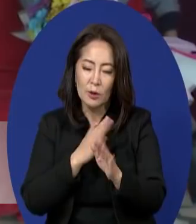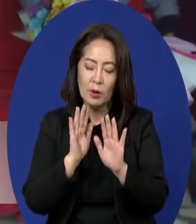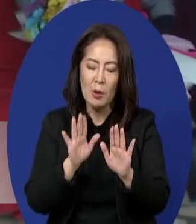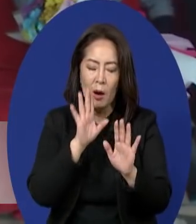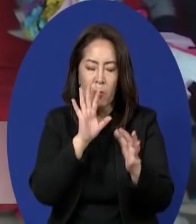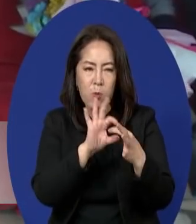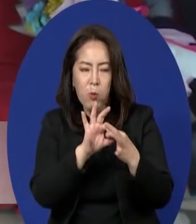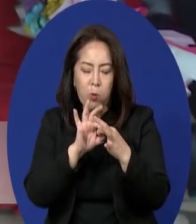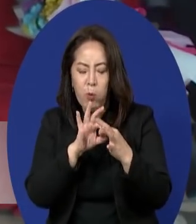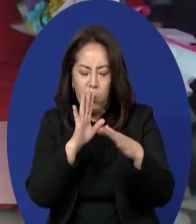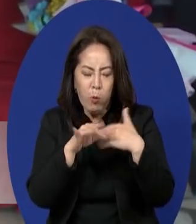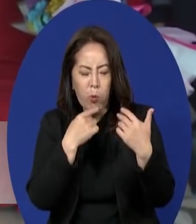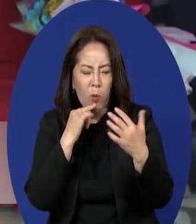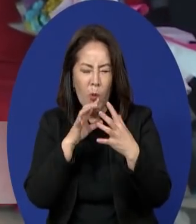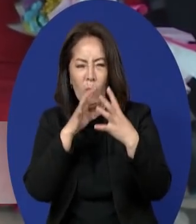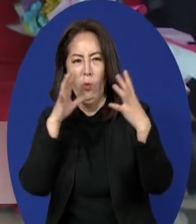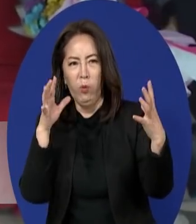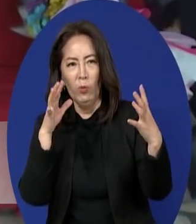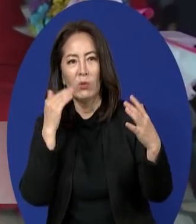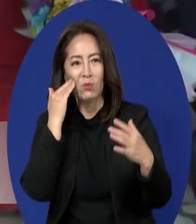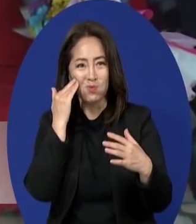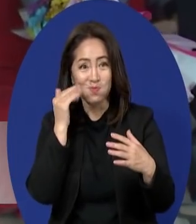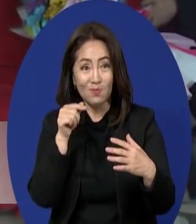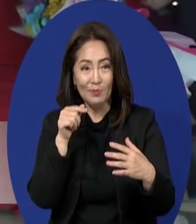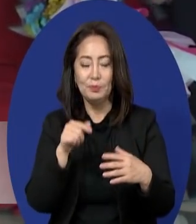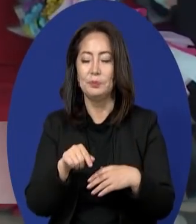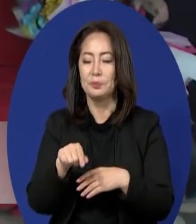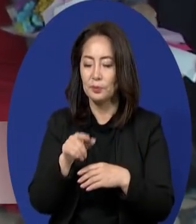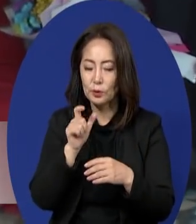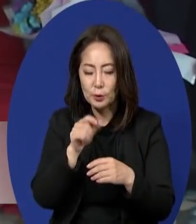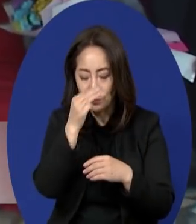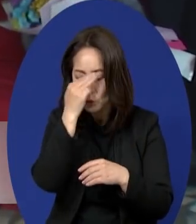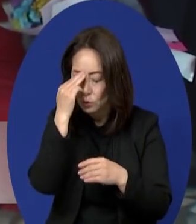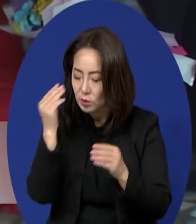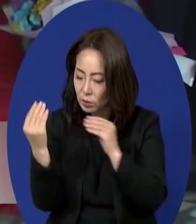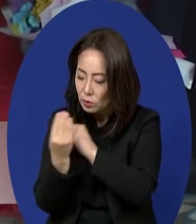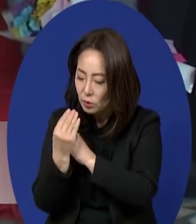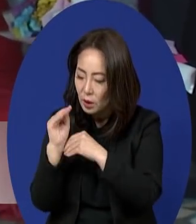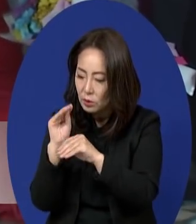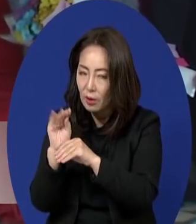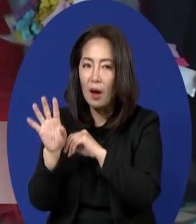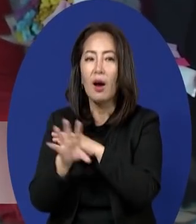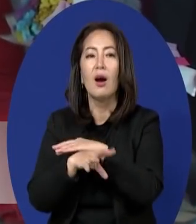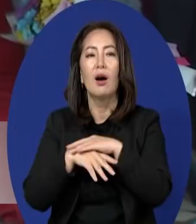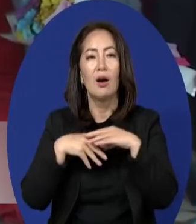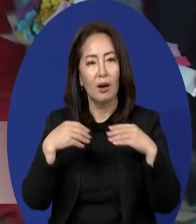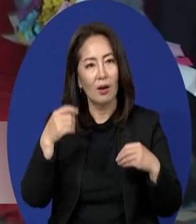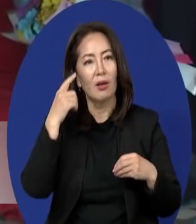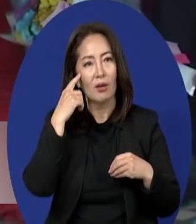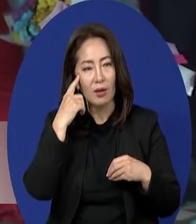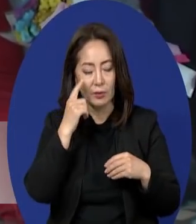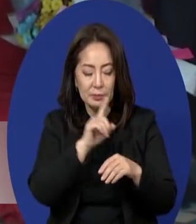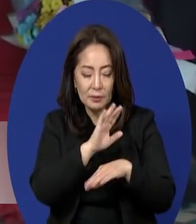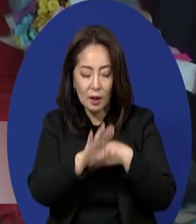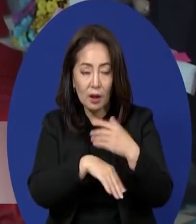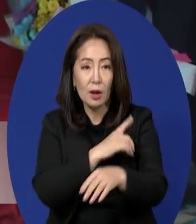вэ гэд нэлээд хүндрэлт асууд бид нэр тулгарсан байгаа. Энэ бодлоор бид нэр болохоор биенээсээ одоо туршлага суралцаж одоо хин л одоо суралцаж энэний үр дүнд